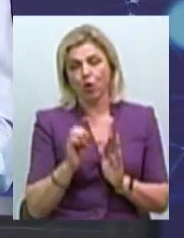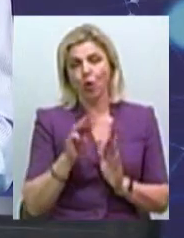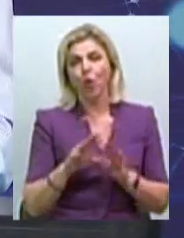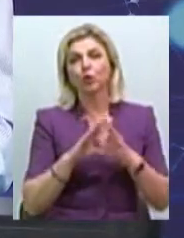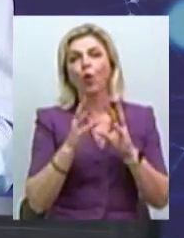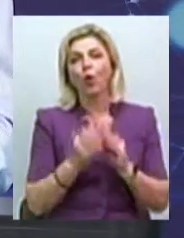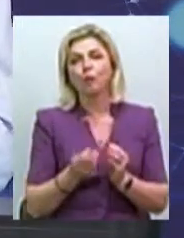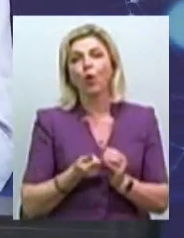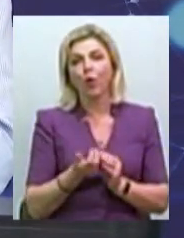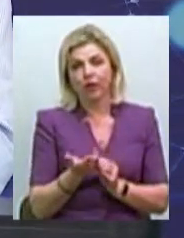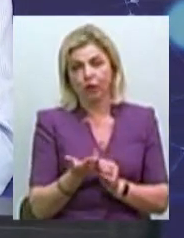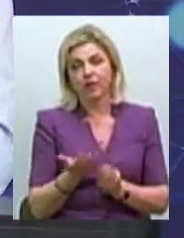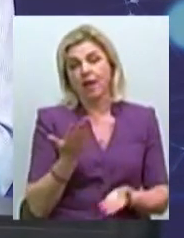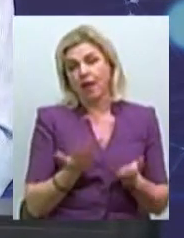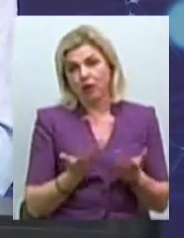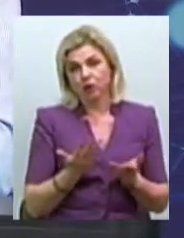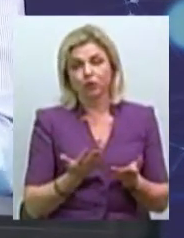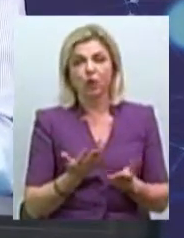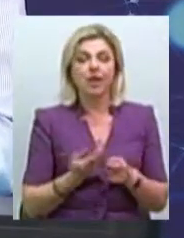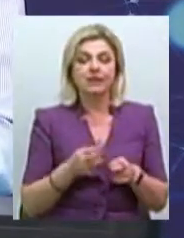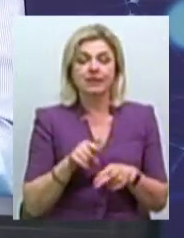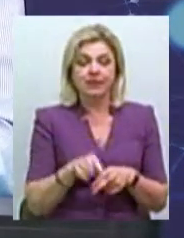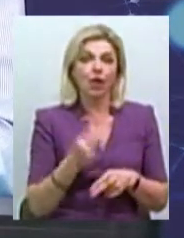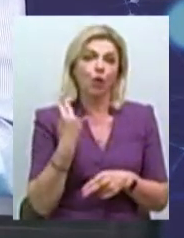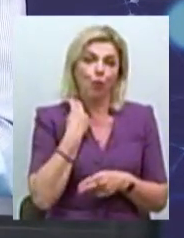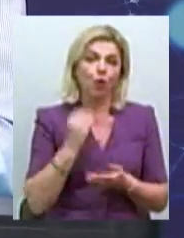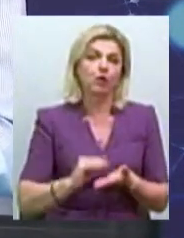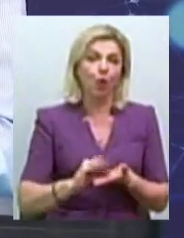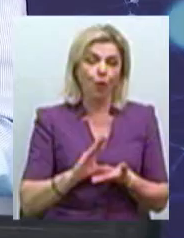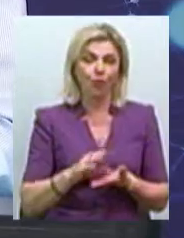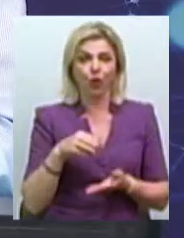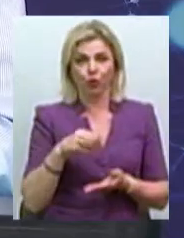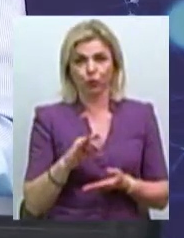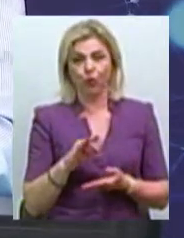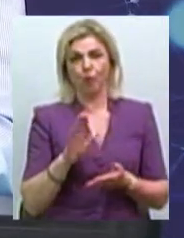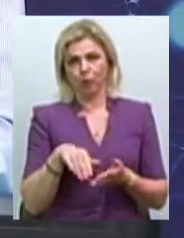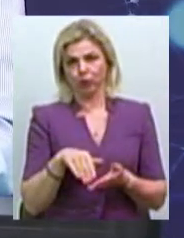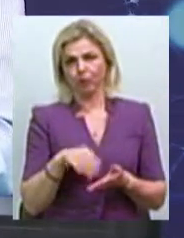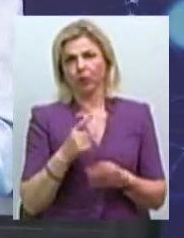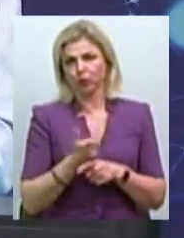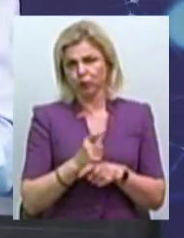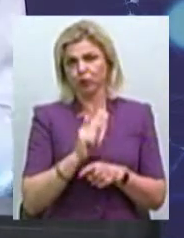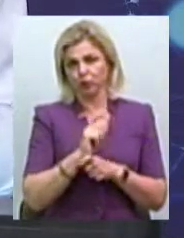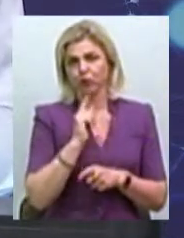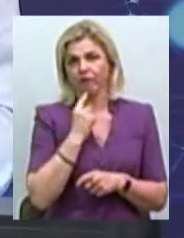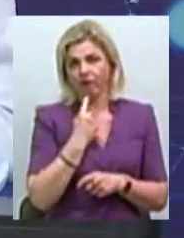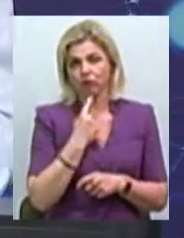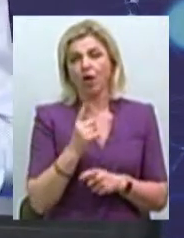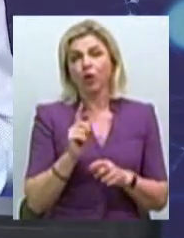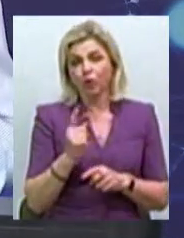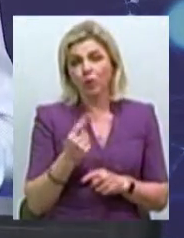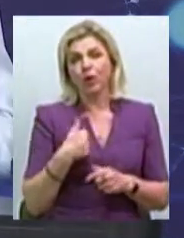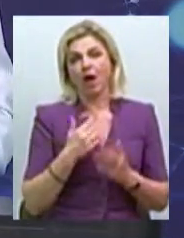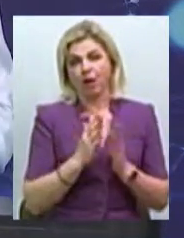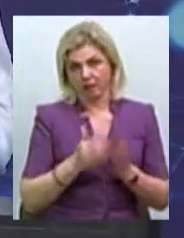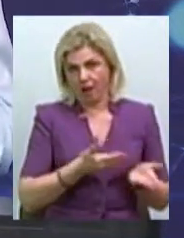кількості. І тому, якщо ще й цей борг накопичувати, ну, то стає далі дуже-дуже важко. Тому я запрошую всіх прийти до